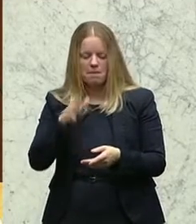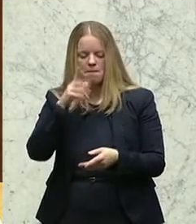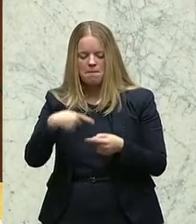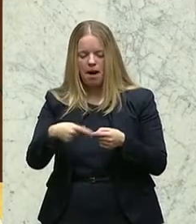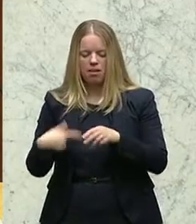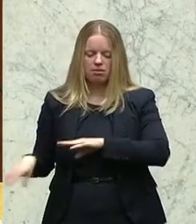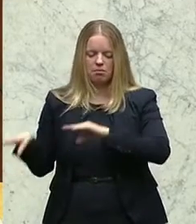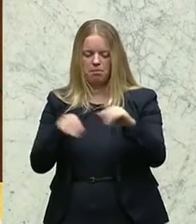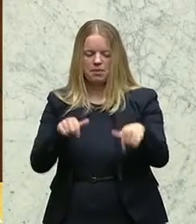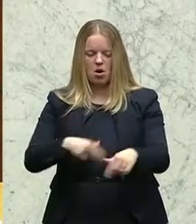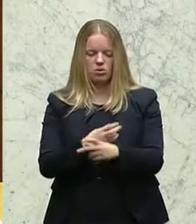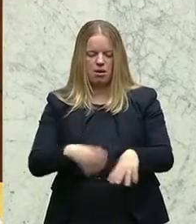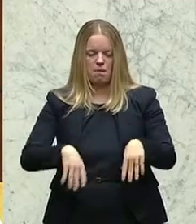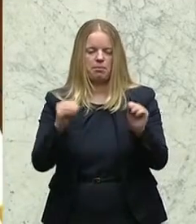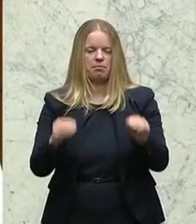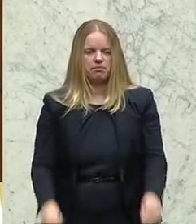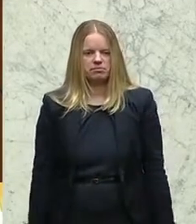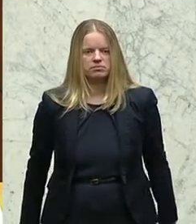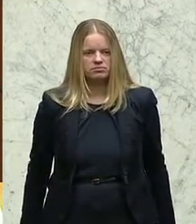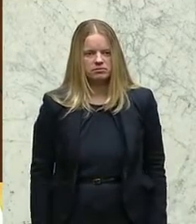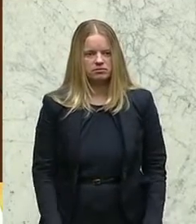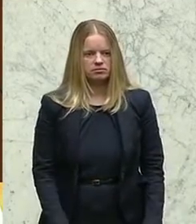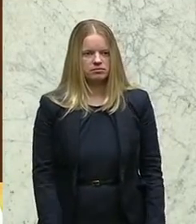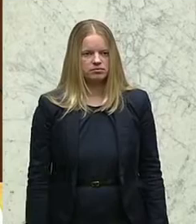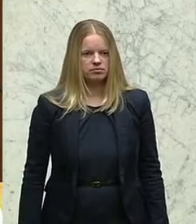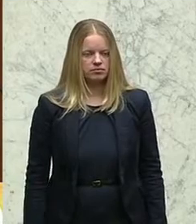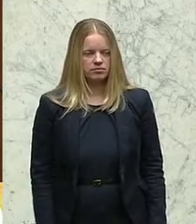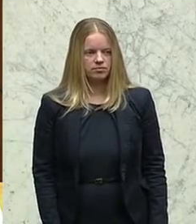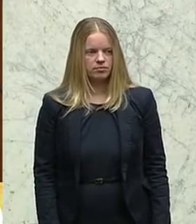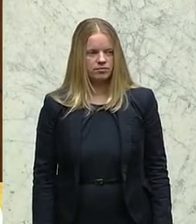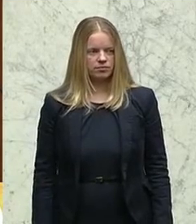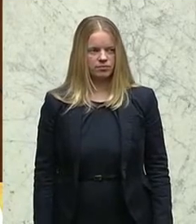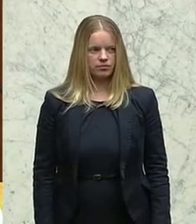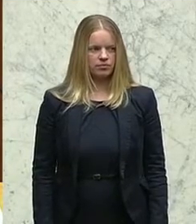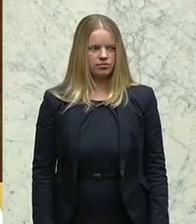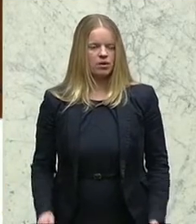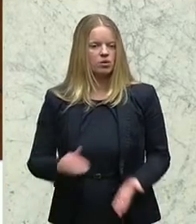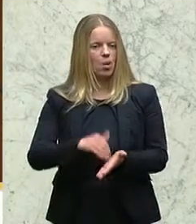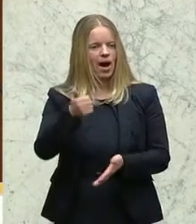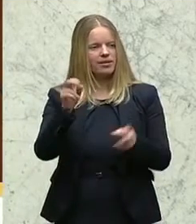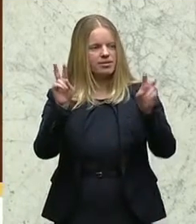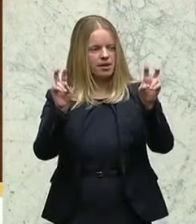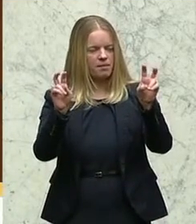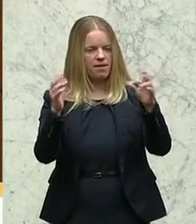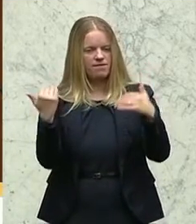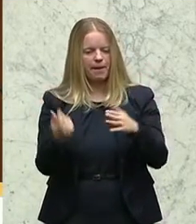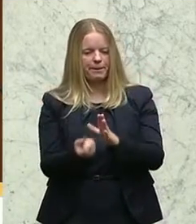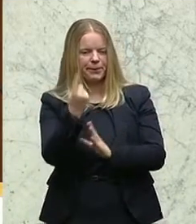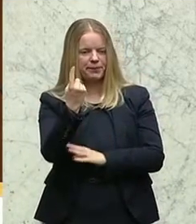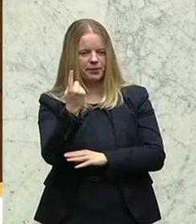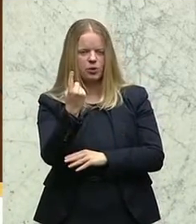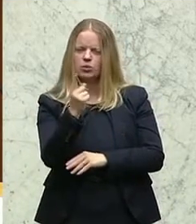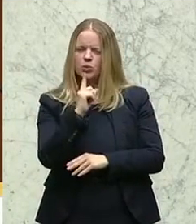Realität sein wird. Wir haben da noch ein Thema, was auch aufgetaucht ist im Zusammenhang, oder vielleicht ganz